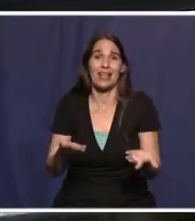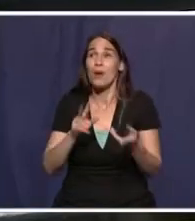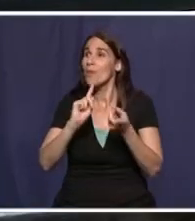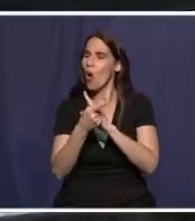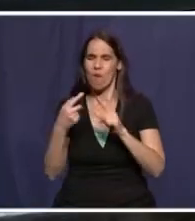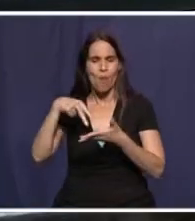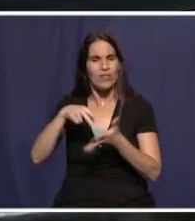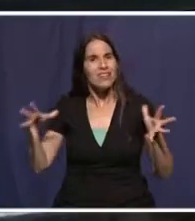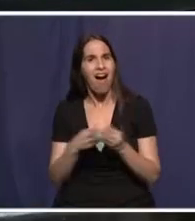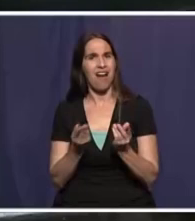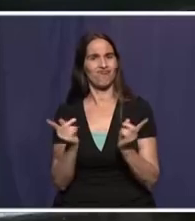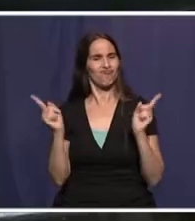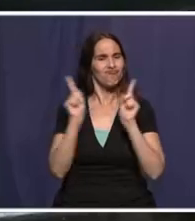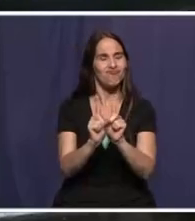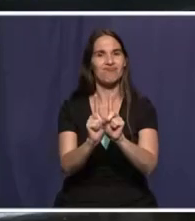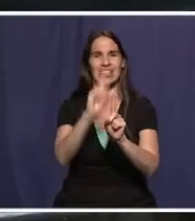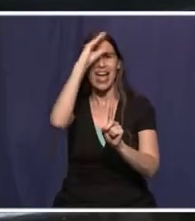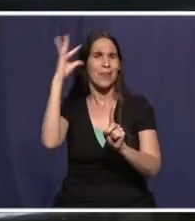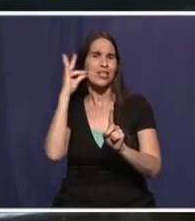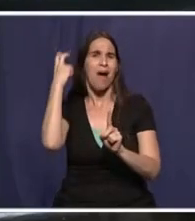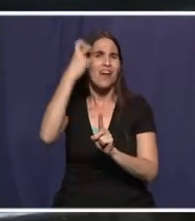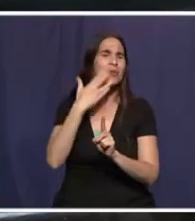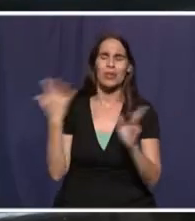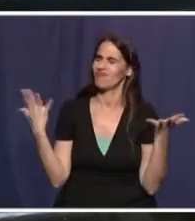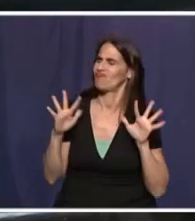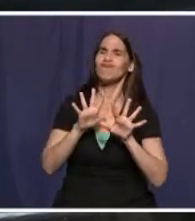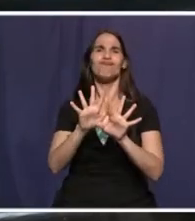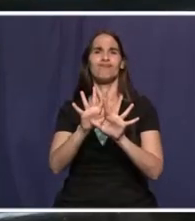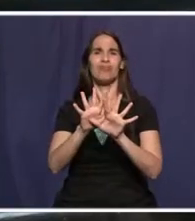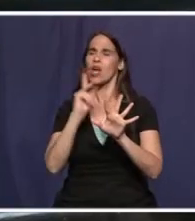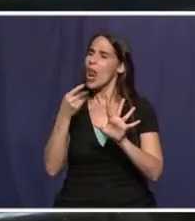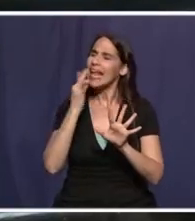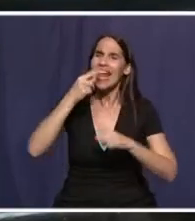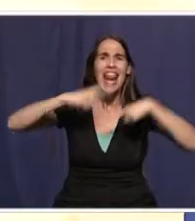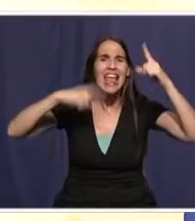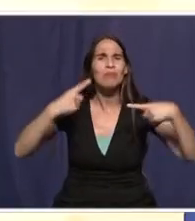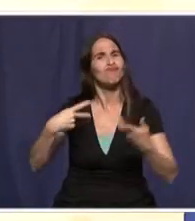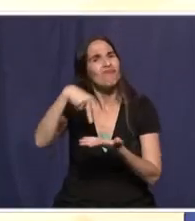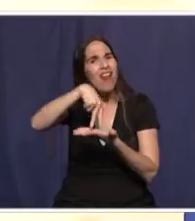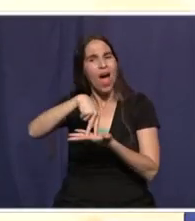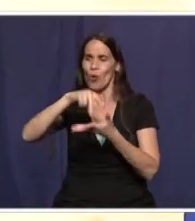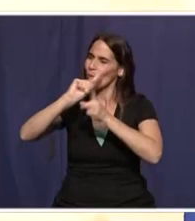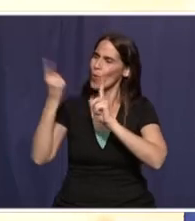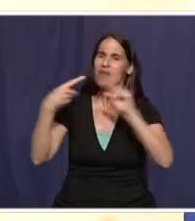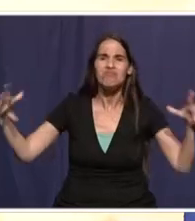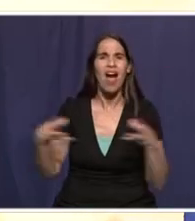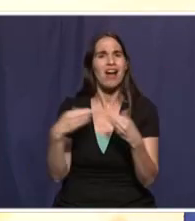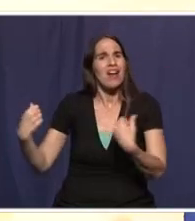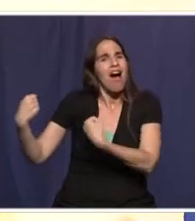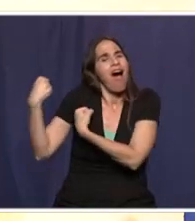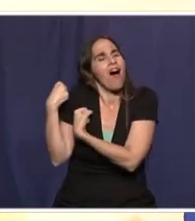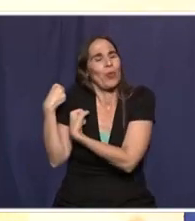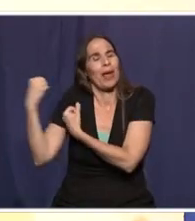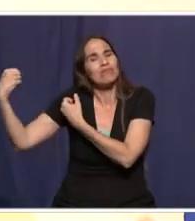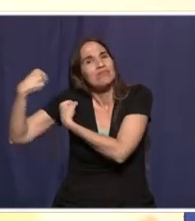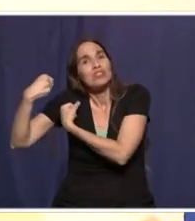אלה, ערבים, יהודים, נשים, גברים, מכל היישובים, בכל הגילאים, פשוט לעמוד יחד, חבוקים,